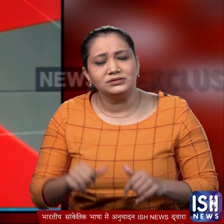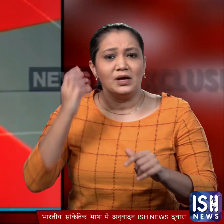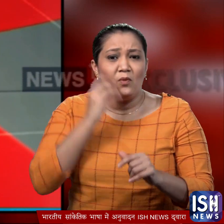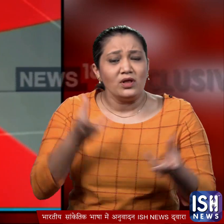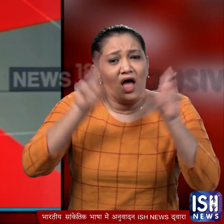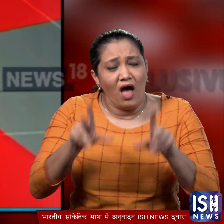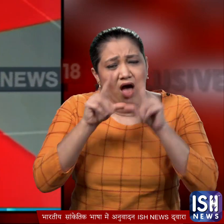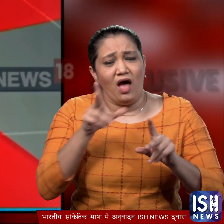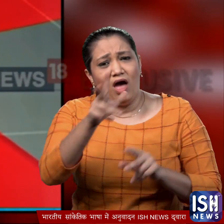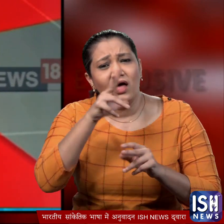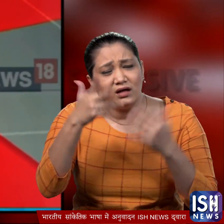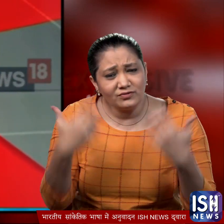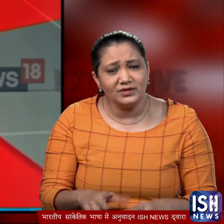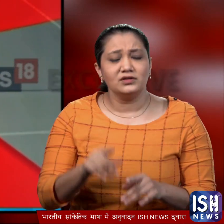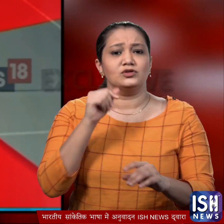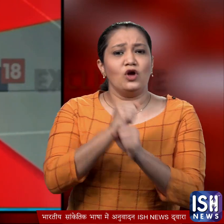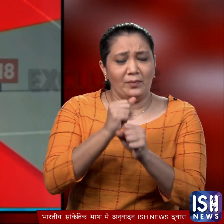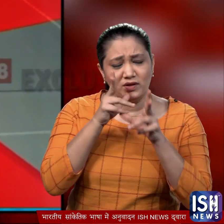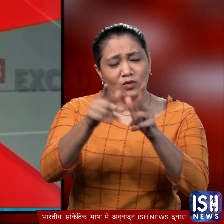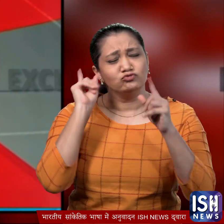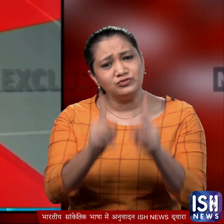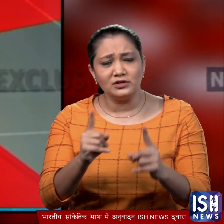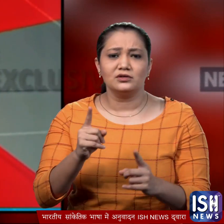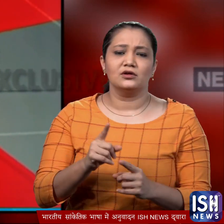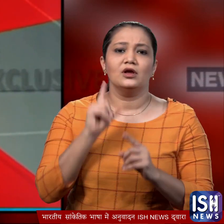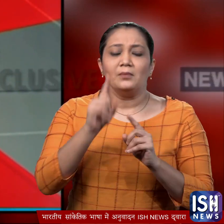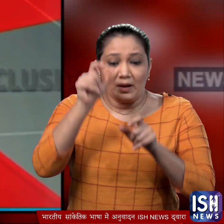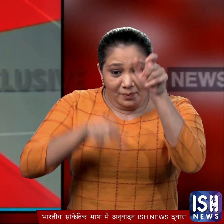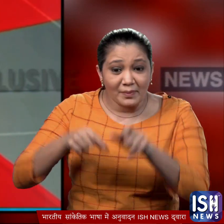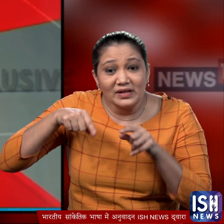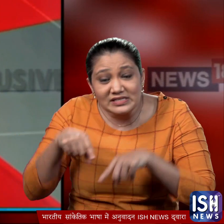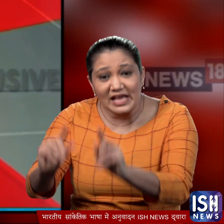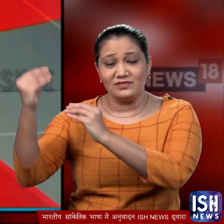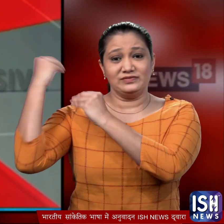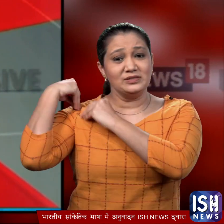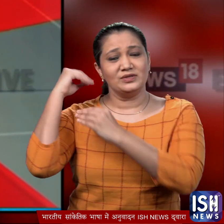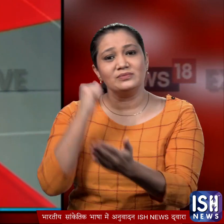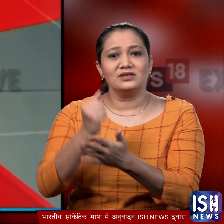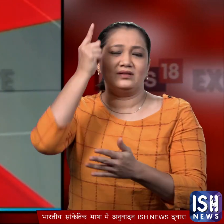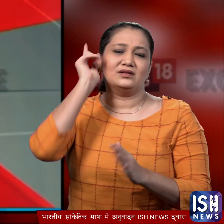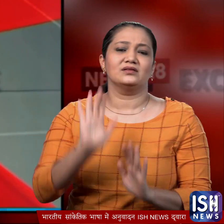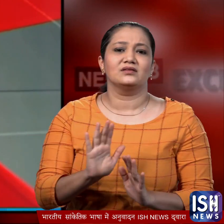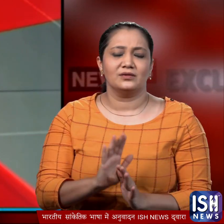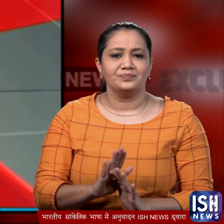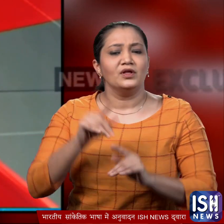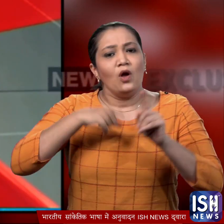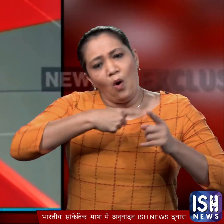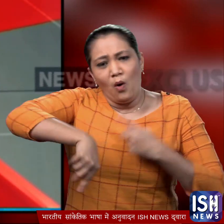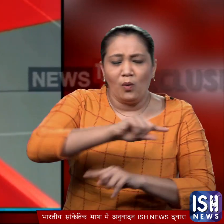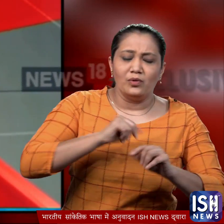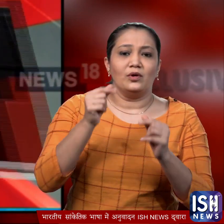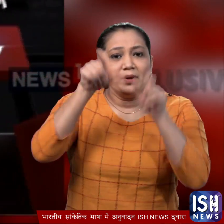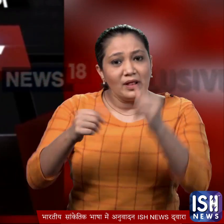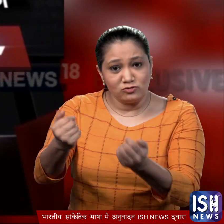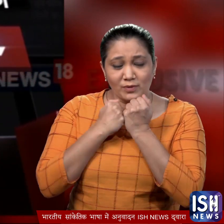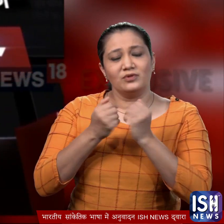प्रधानमंत्री बार बार आगाह कर रहे हैं, सरकार ने सख्ती बरतने के भी निर्देश दिए, लेकिन जरूरी है कि जनता अपनी जिम्मेदारी समझे, क्योंकि ये कोशिशें तभी कामयाब होंगी जब